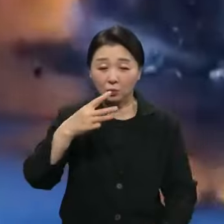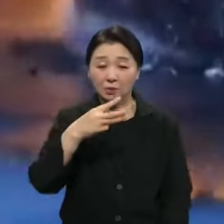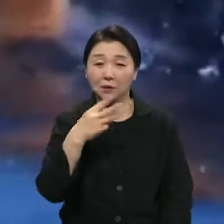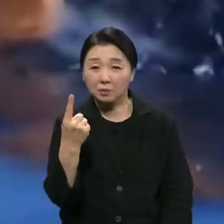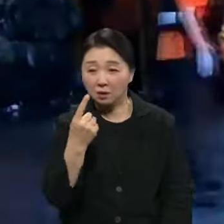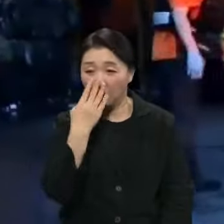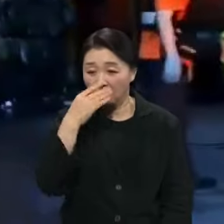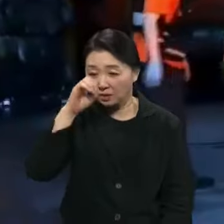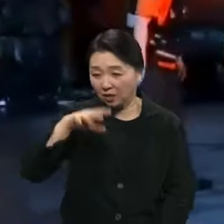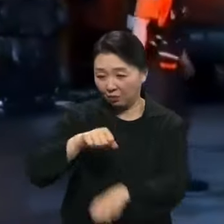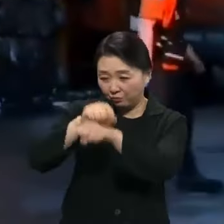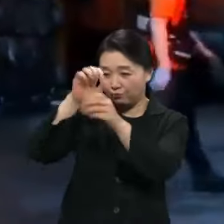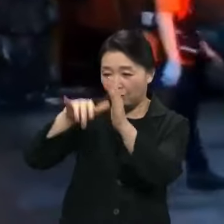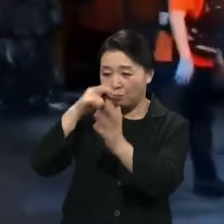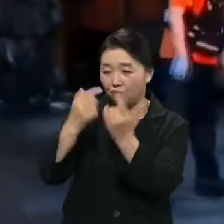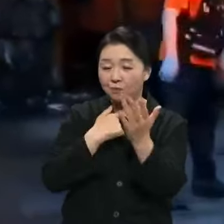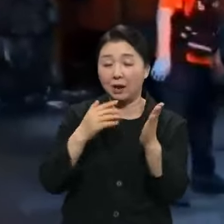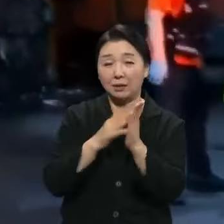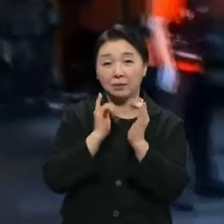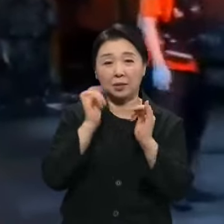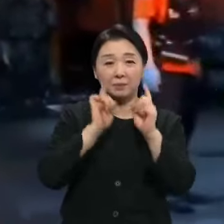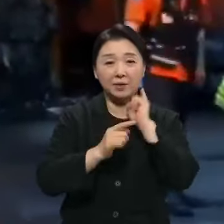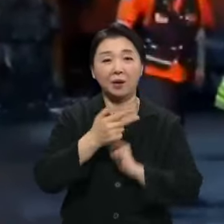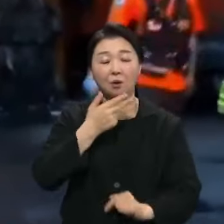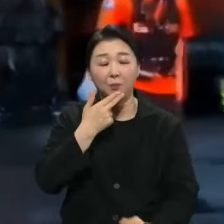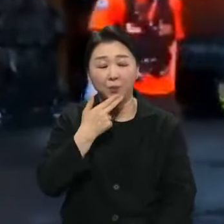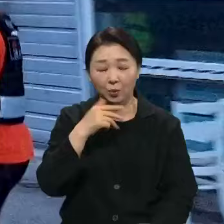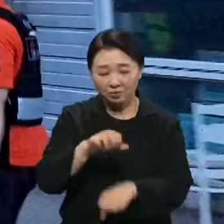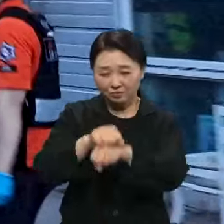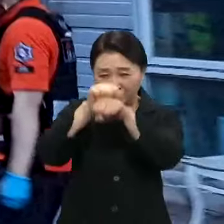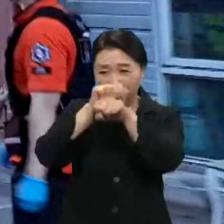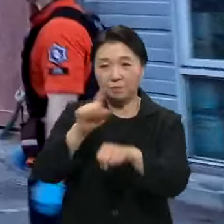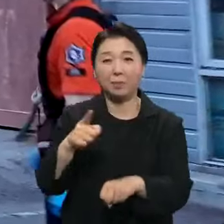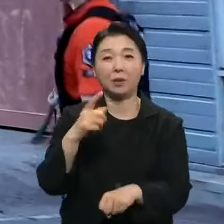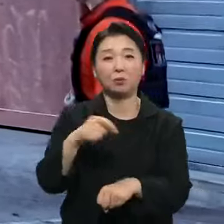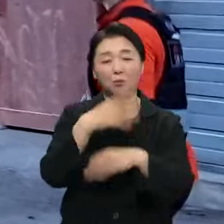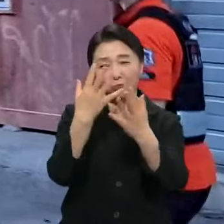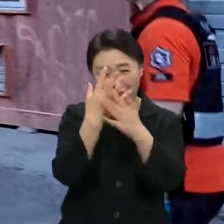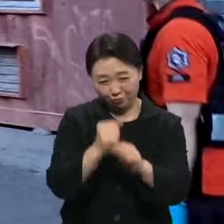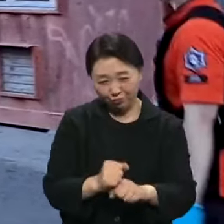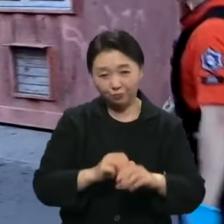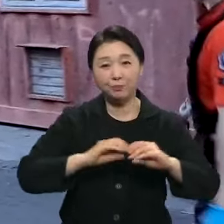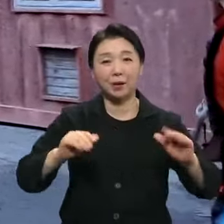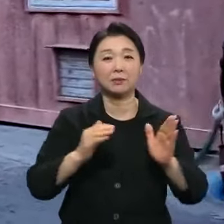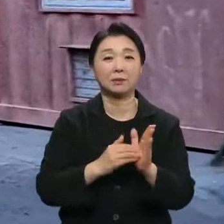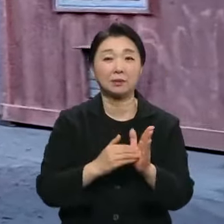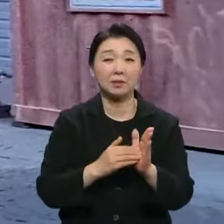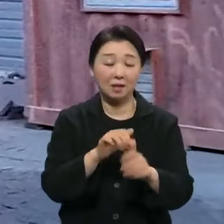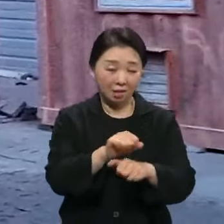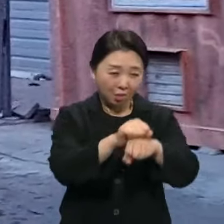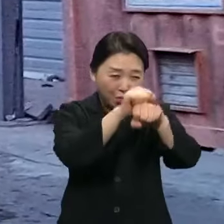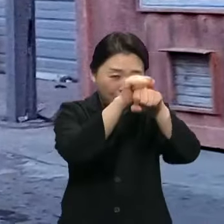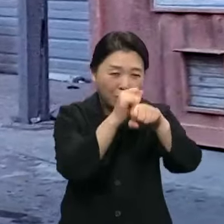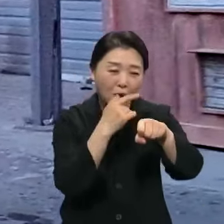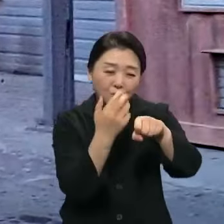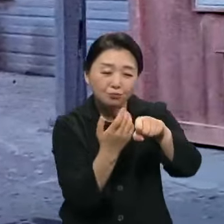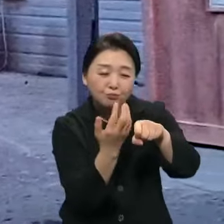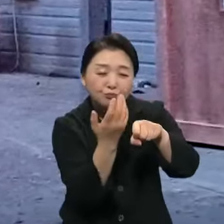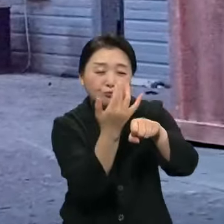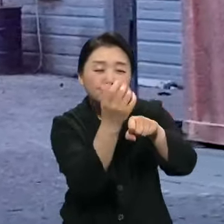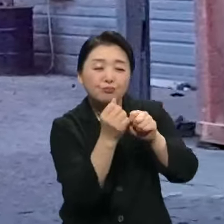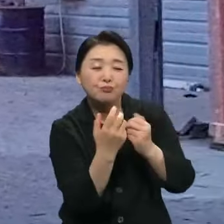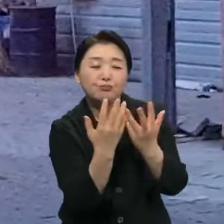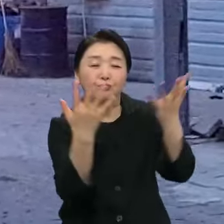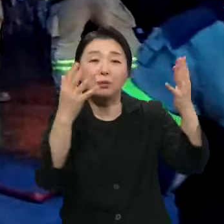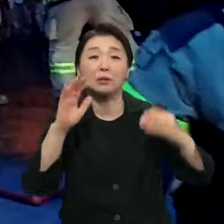불이났습니다 인명 피해 없이 폐기물 100톤이 불에 탔습니다 불은 쌓여 있던 폐기물 사이에서 시작돼 불씨가 번진 걸로